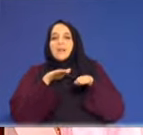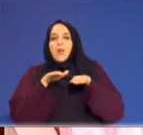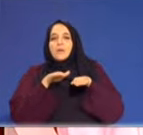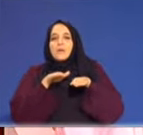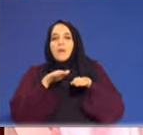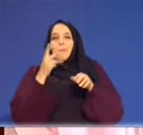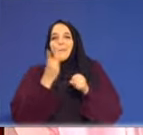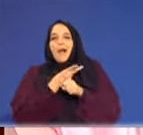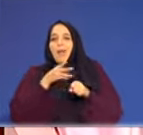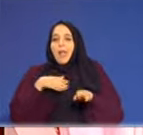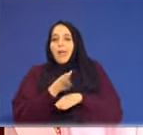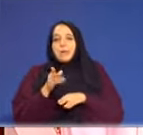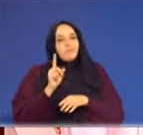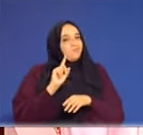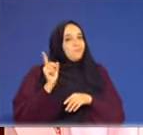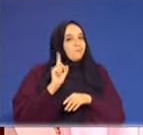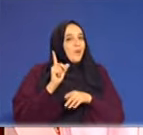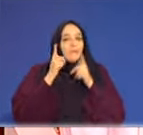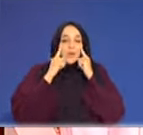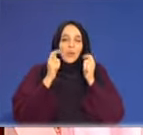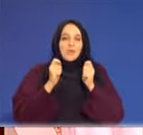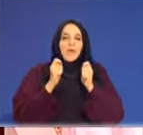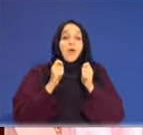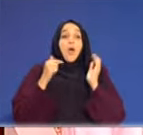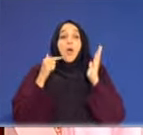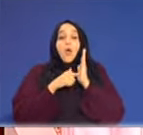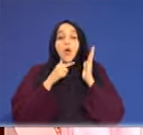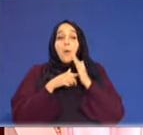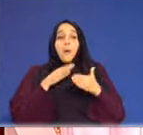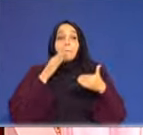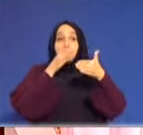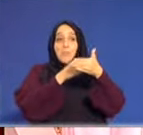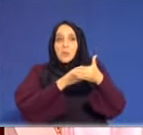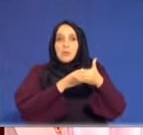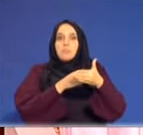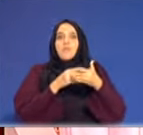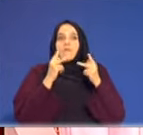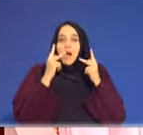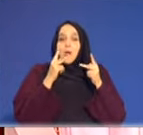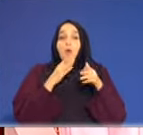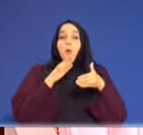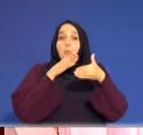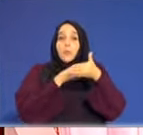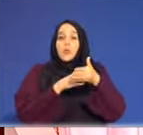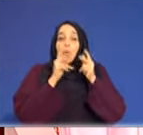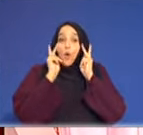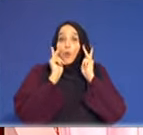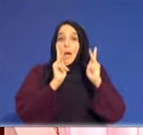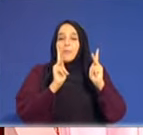قاعدة خطيرة جدا. كلما نحى إليها الإنسان، نحى نحوها،